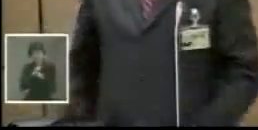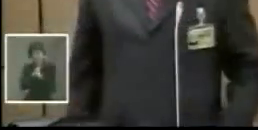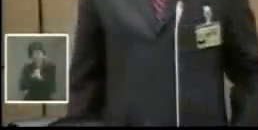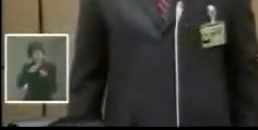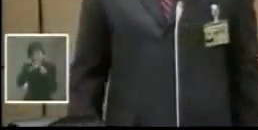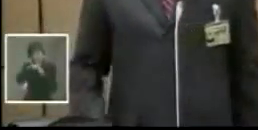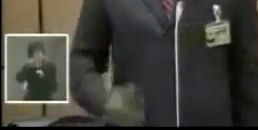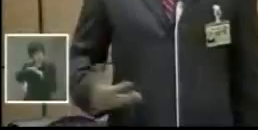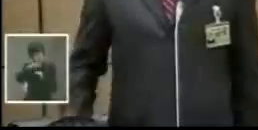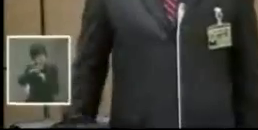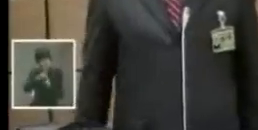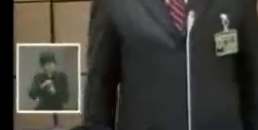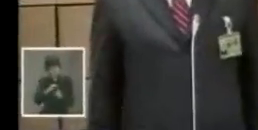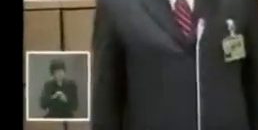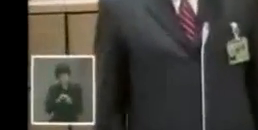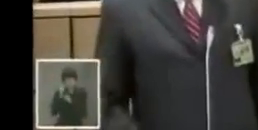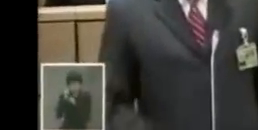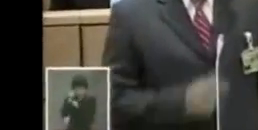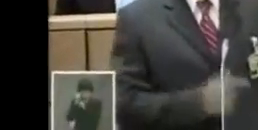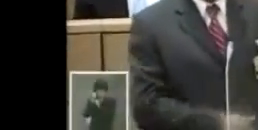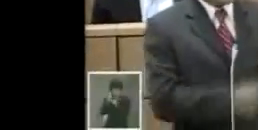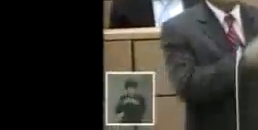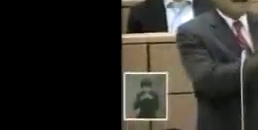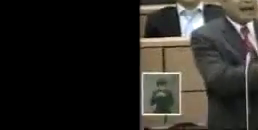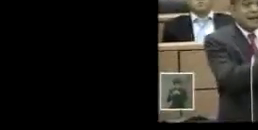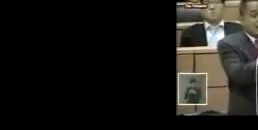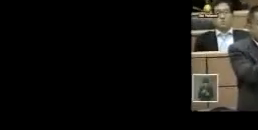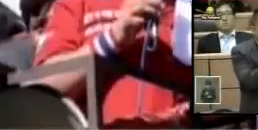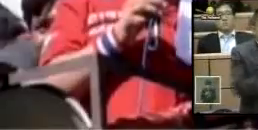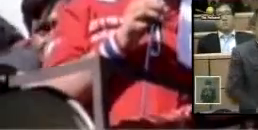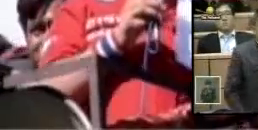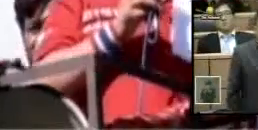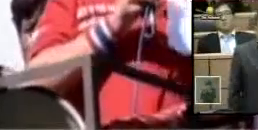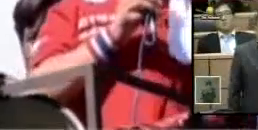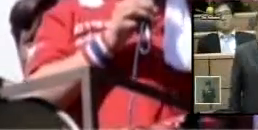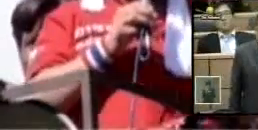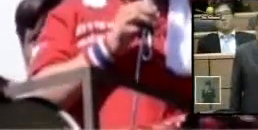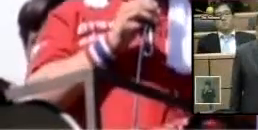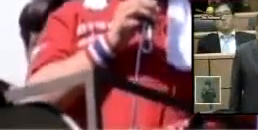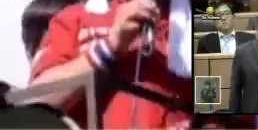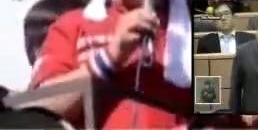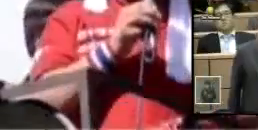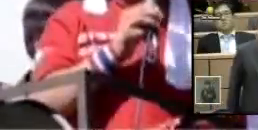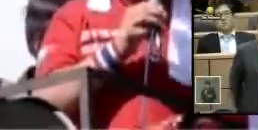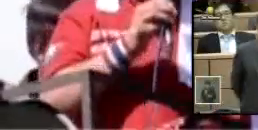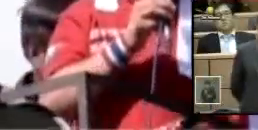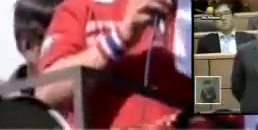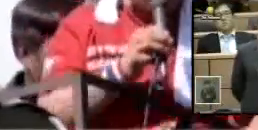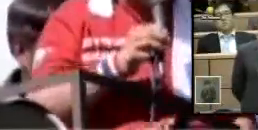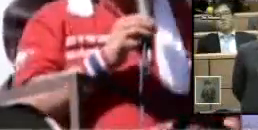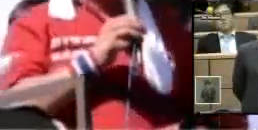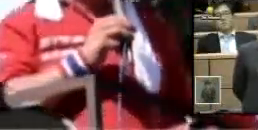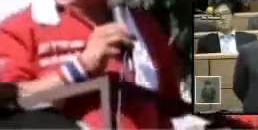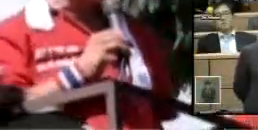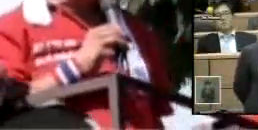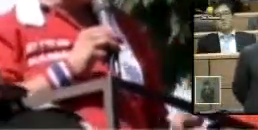างนี้คนที่เขาชุมนุมเนี่ยนะครับเห็นผมหายขึ้นไปในลึกบนเฮลิคอปเตอร์กับอริสมัตเขาก็มีความไม่สบายใ